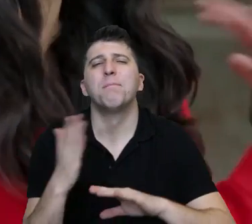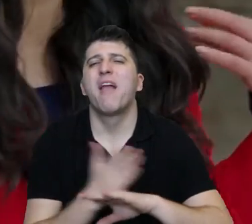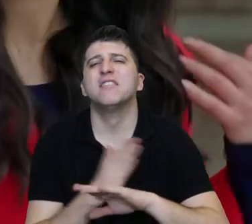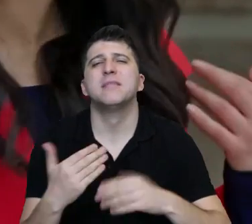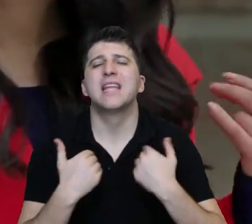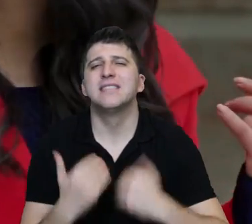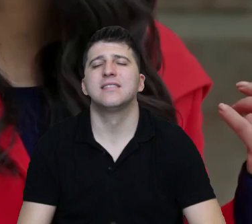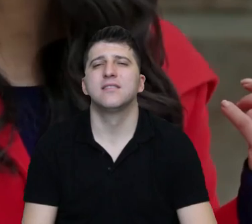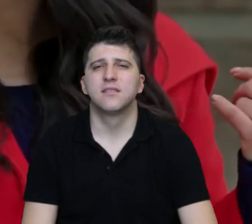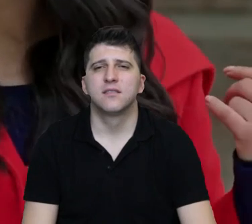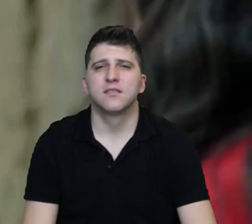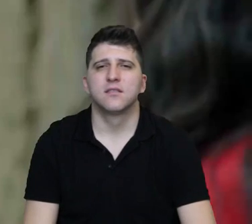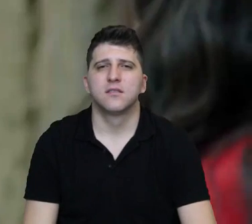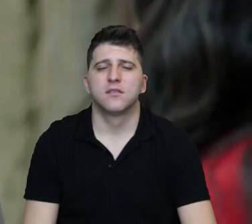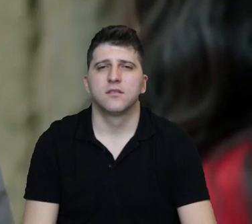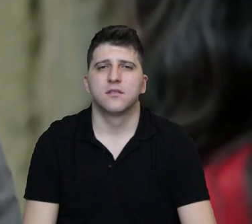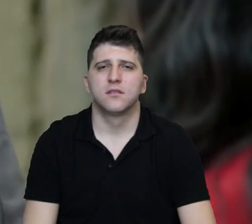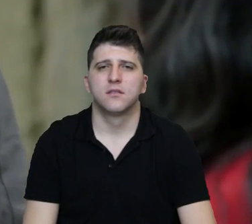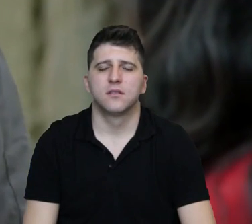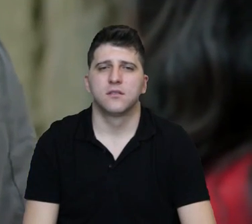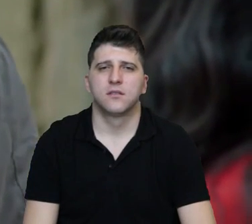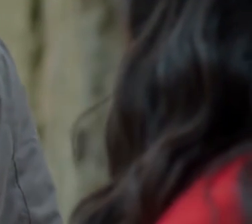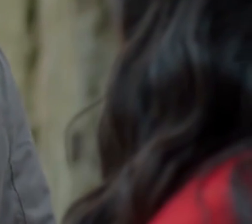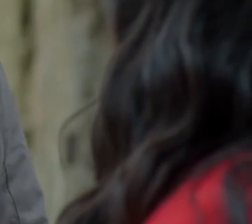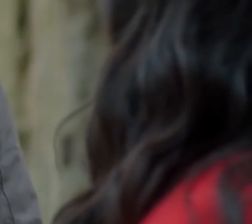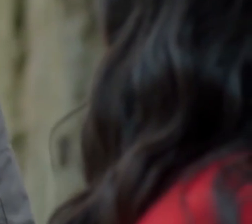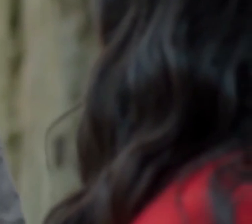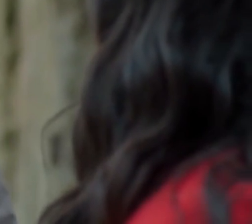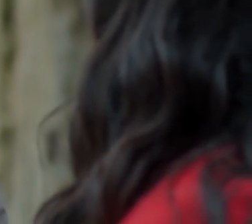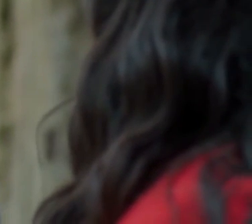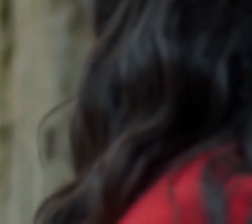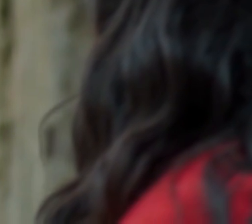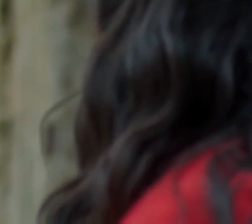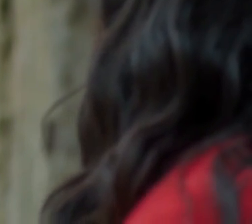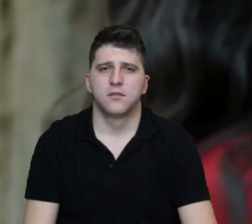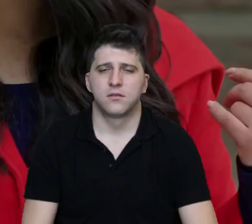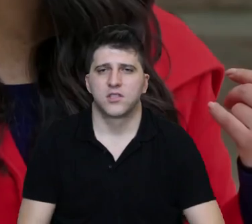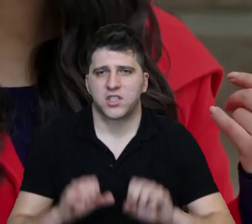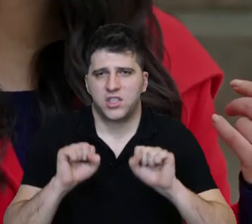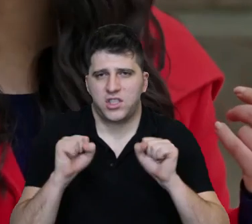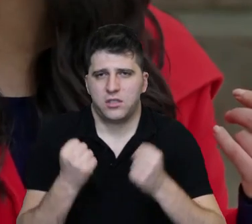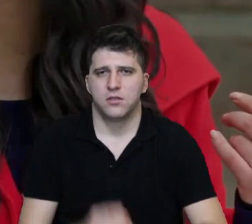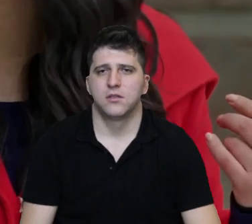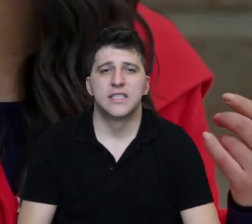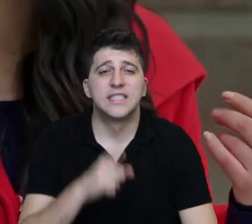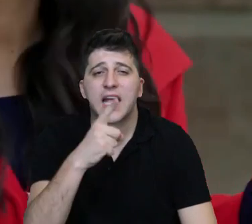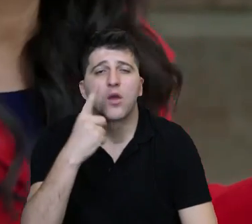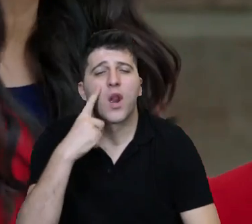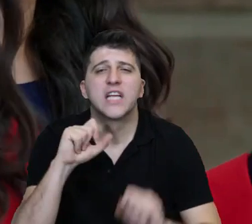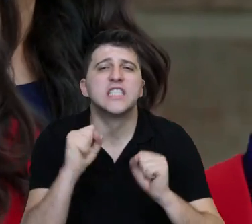mektupçi? Asil şaşkın gülüşüyle etrafına şöyle bir bakındı. Kış. Sana göre